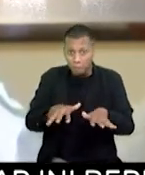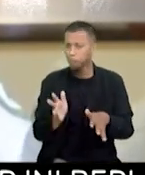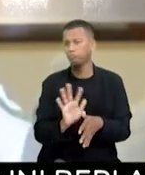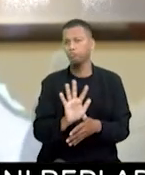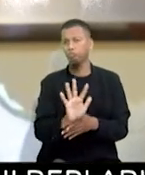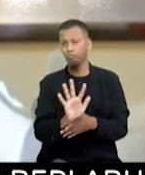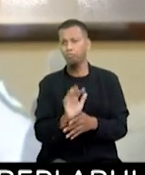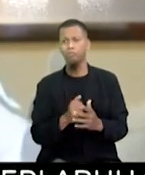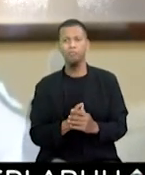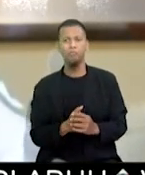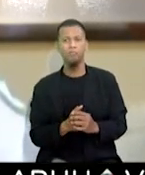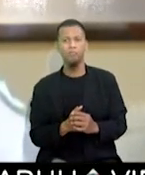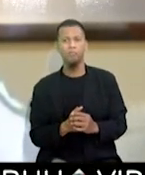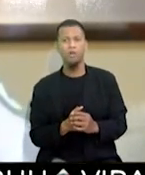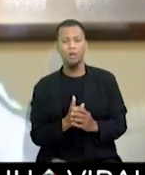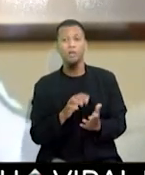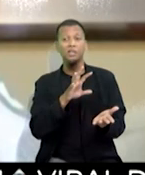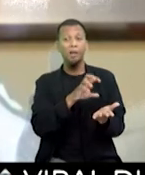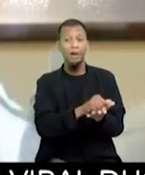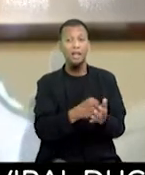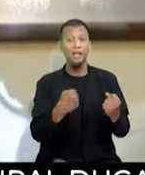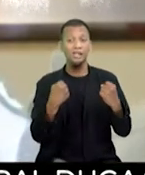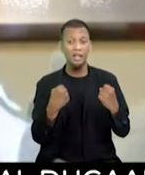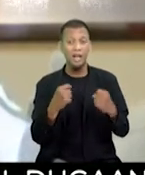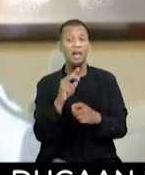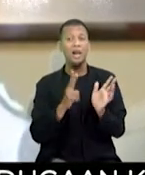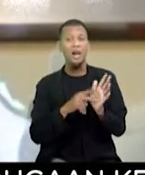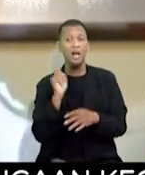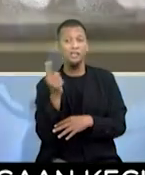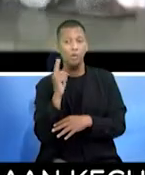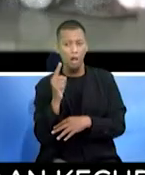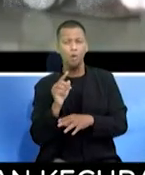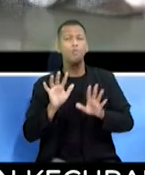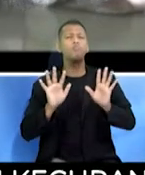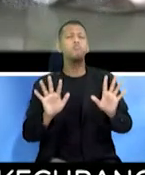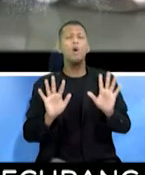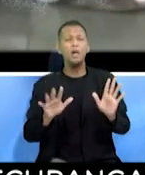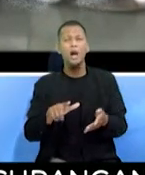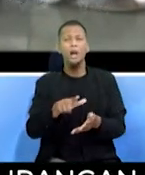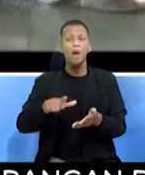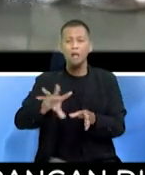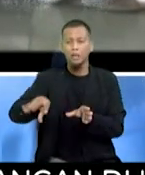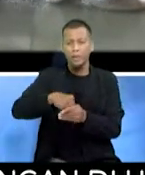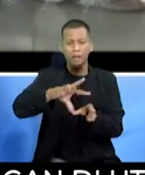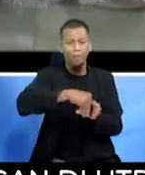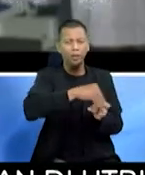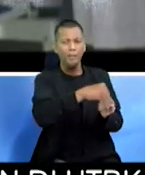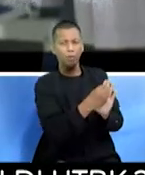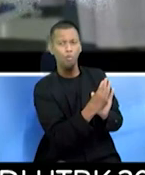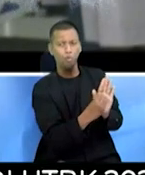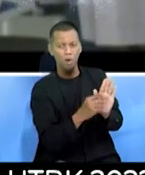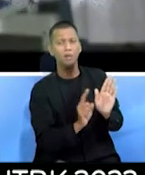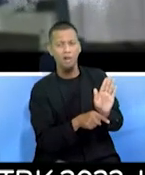jaminan kesehatan nasional. Ada regulator di sana, pemerintah, Kementerian Kesehatan, Dewan Jaminan Sosial Nasional, yang dalam hal ini memang betul-betul concern terhadap